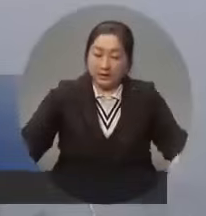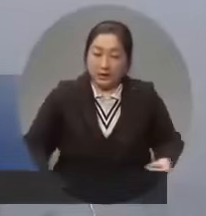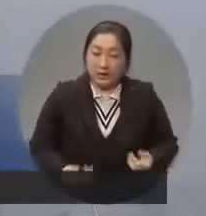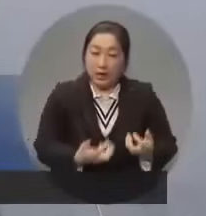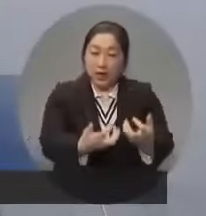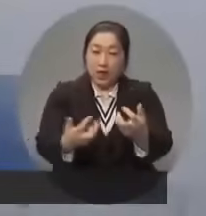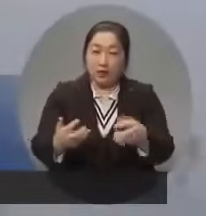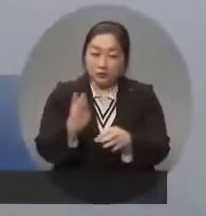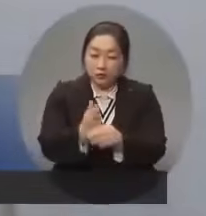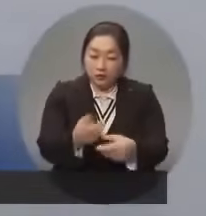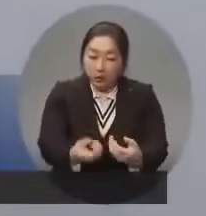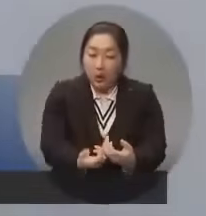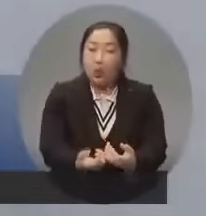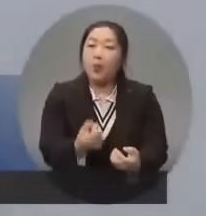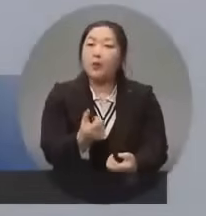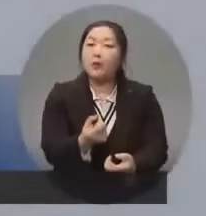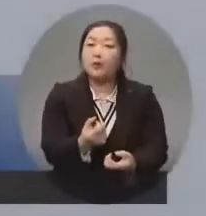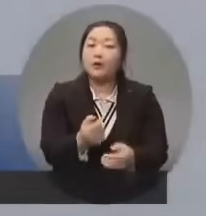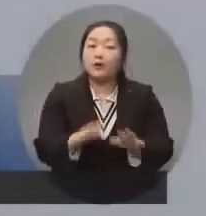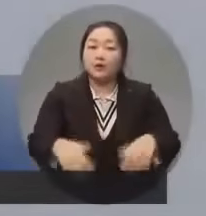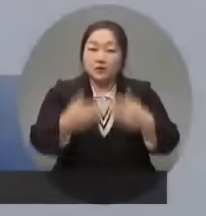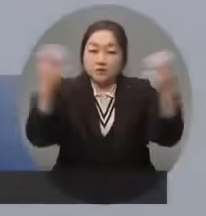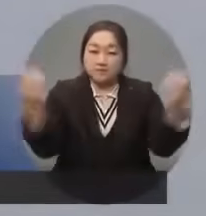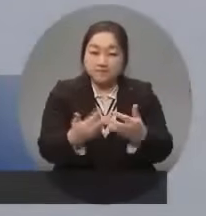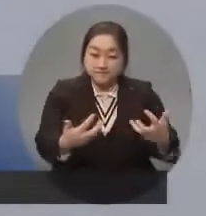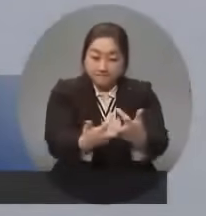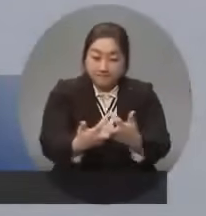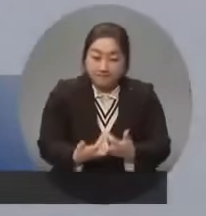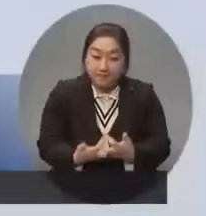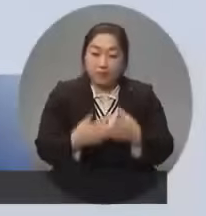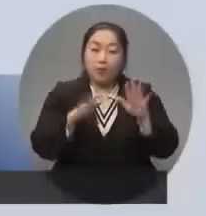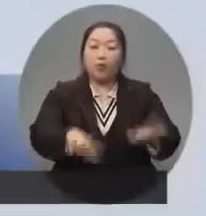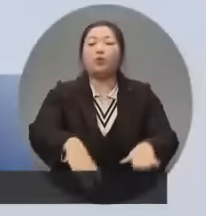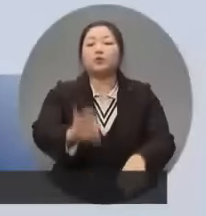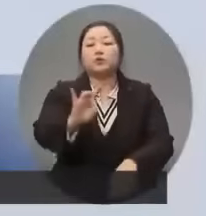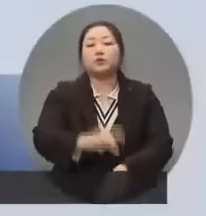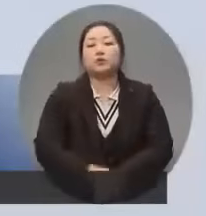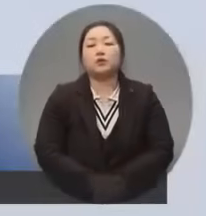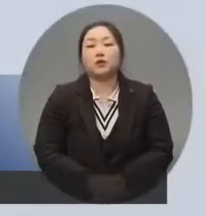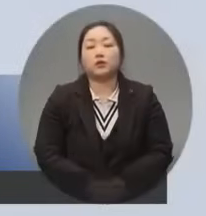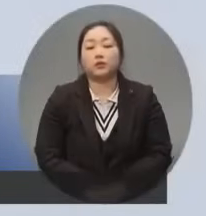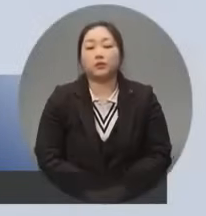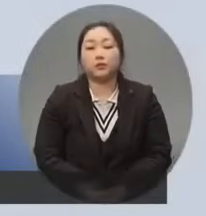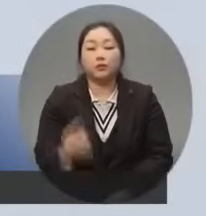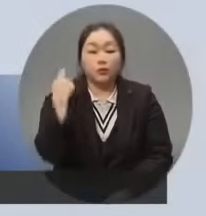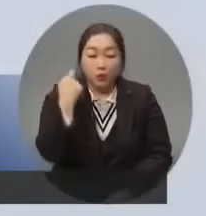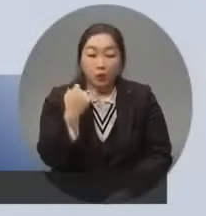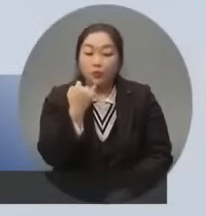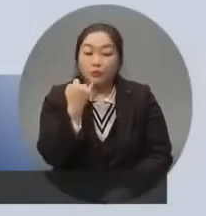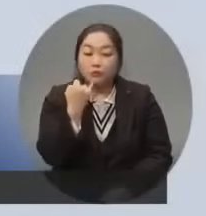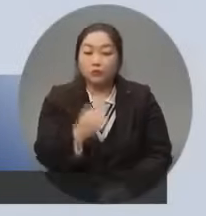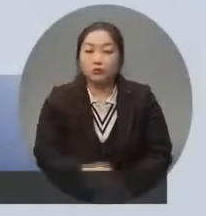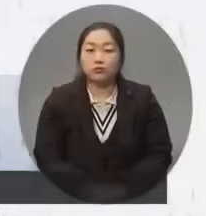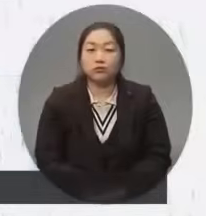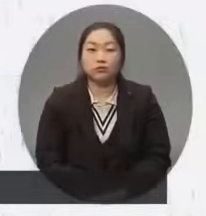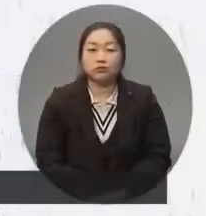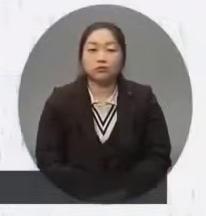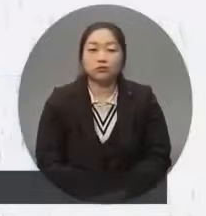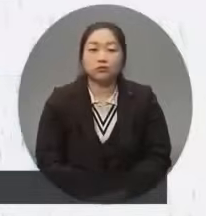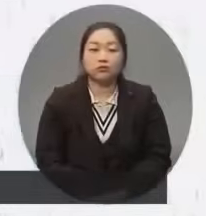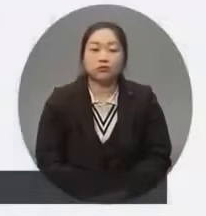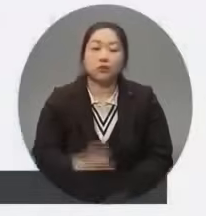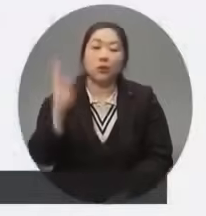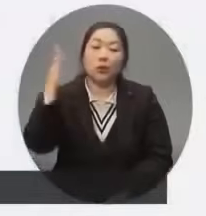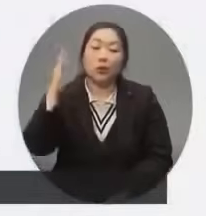조금 얼었는데 이런 식으로 전체가 이래 얼음이 덮이는 건 오늘 처음이네요. 어제도 안 그랬거든요.